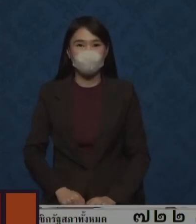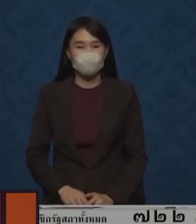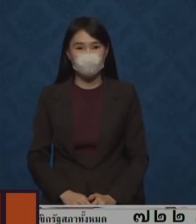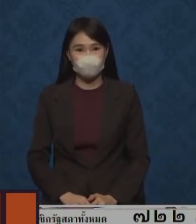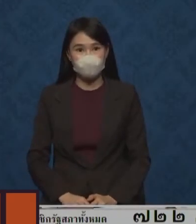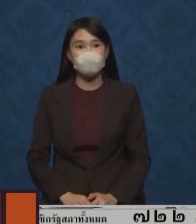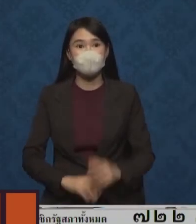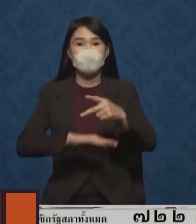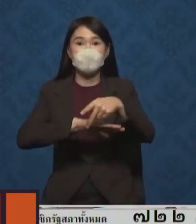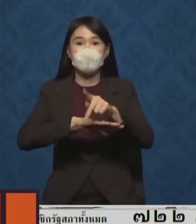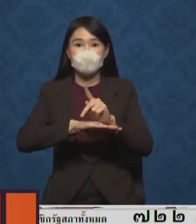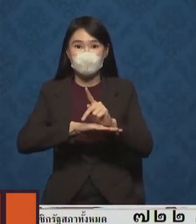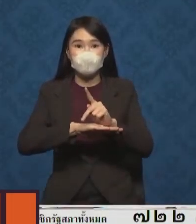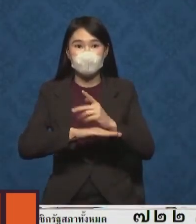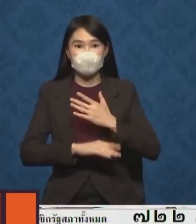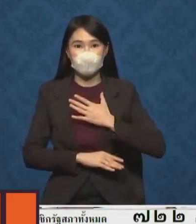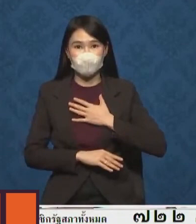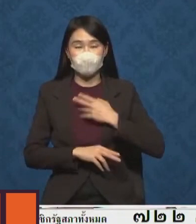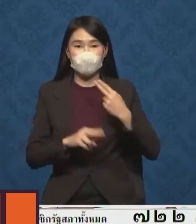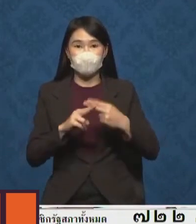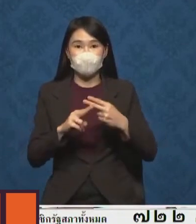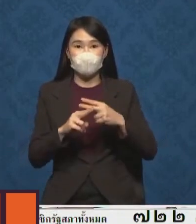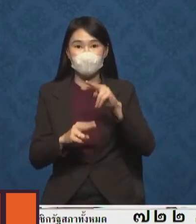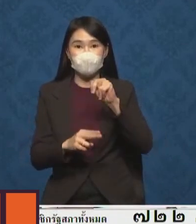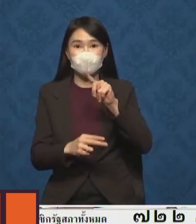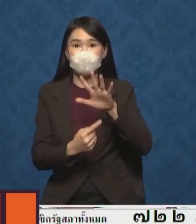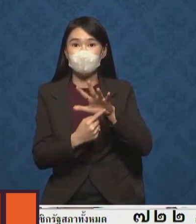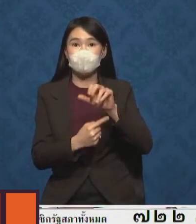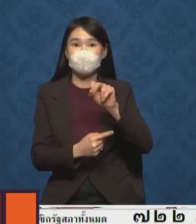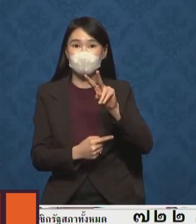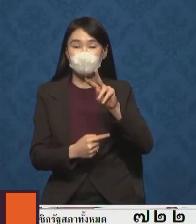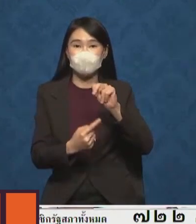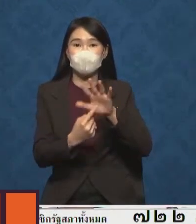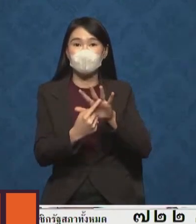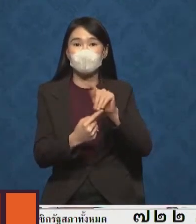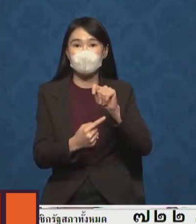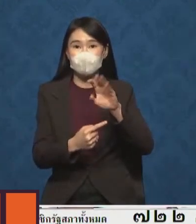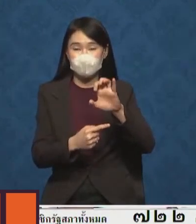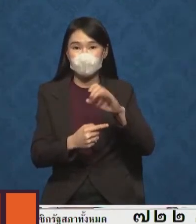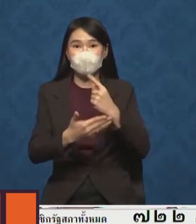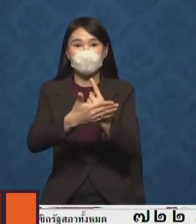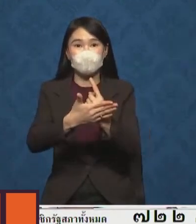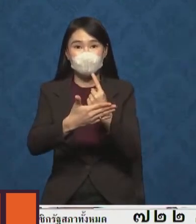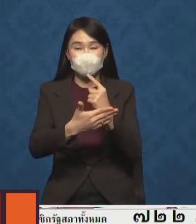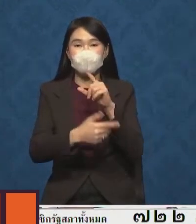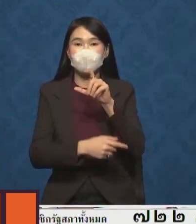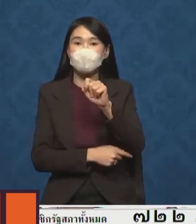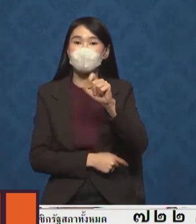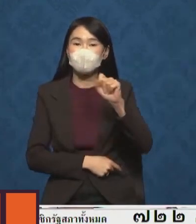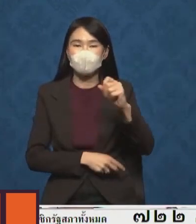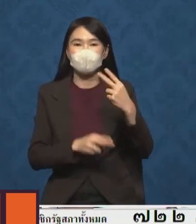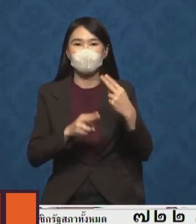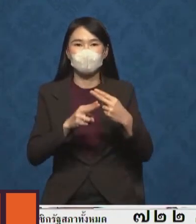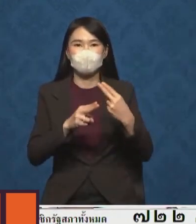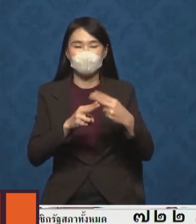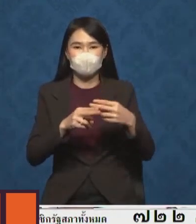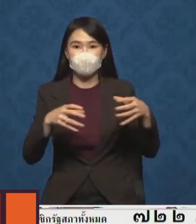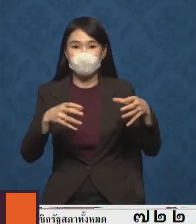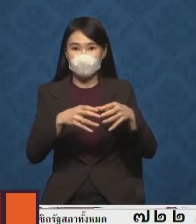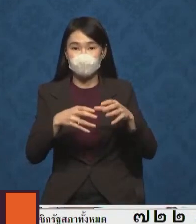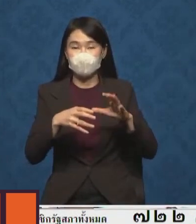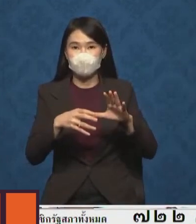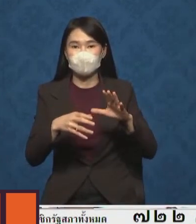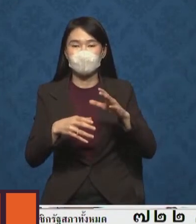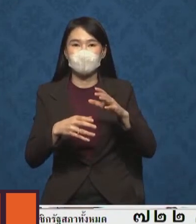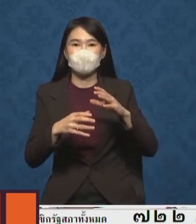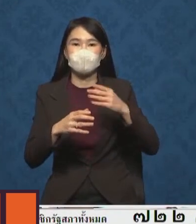ธรรมธารณทขอรบ ผมนัธุทธบัวประทุม ผู้แทนราศดรแบบบัชีรายชื่อพักก้าวไกล คนจัห